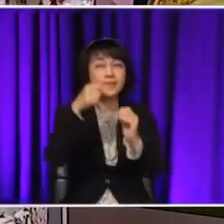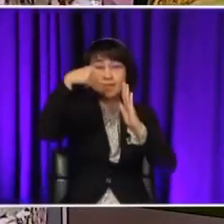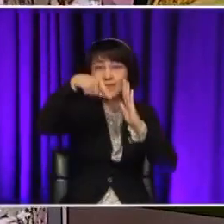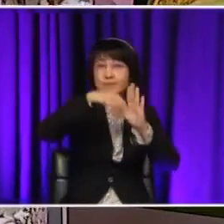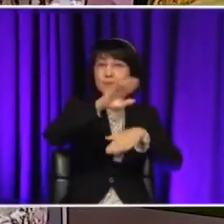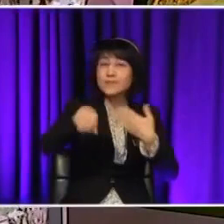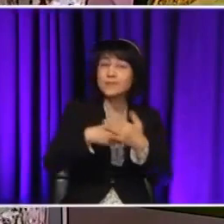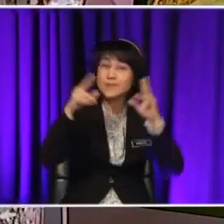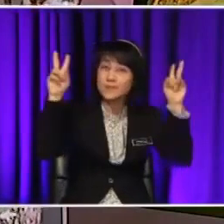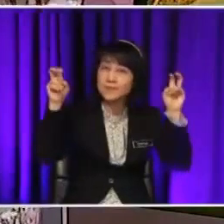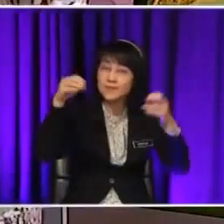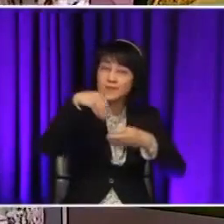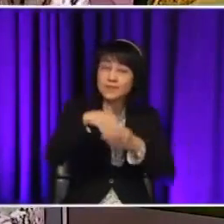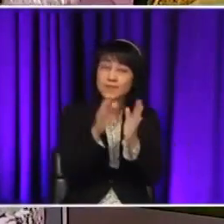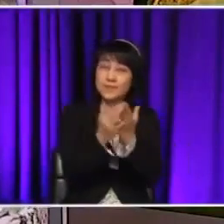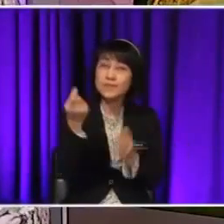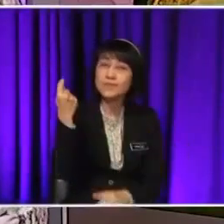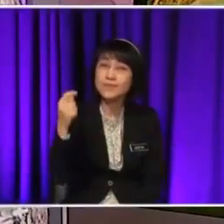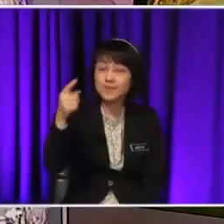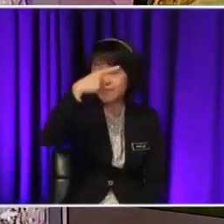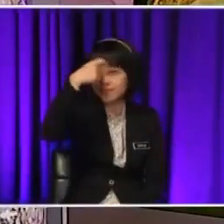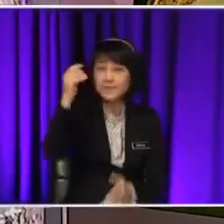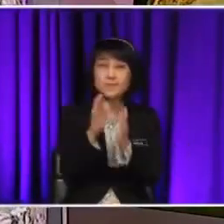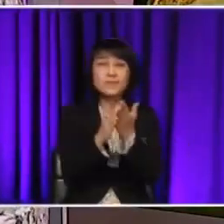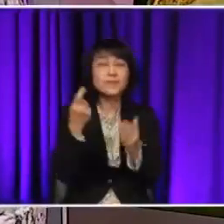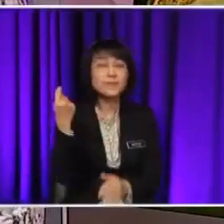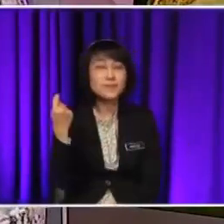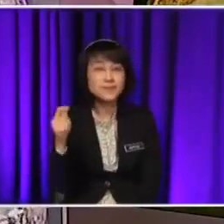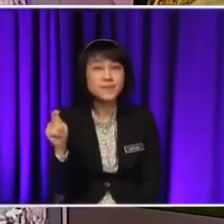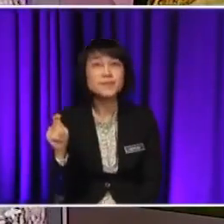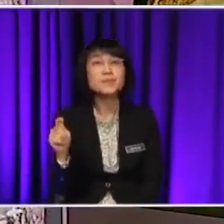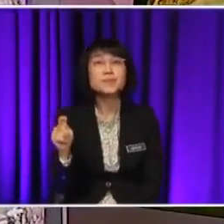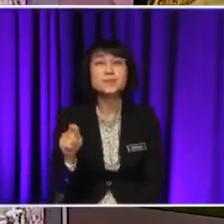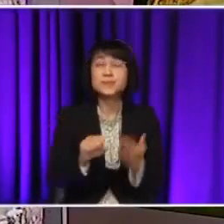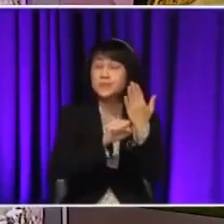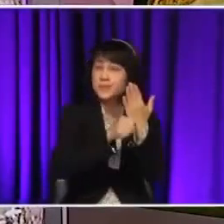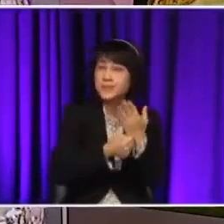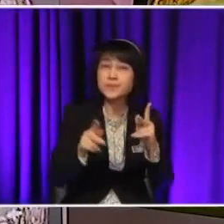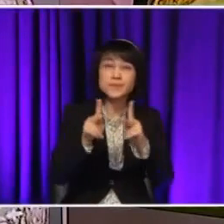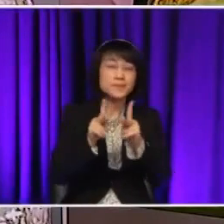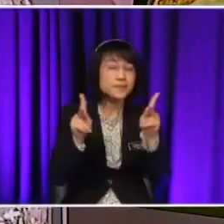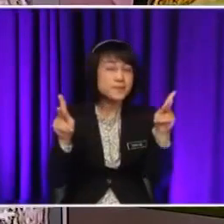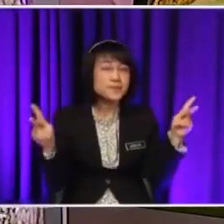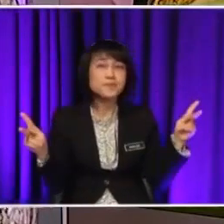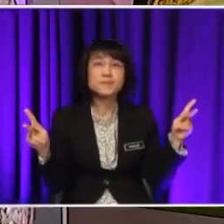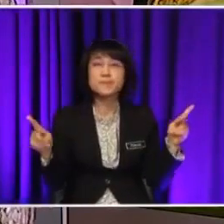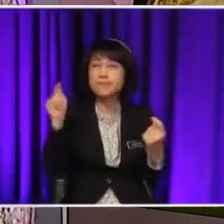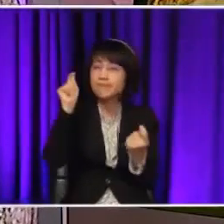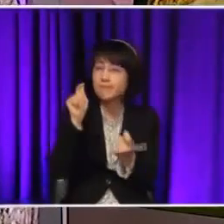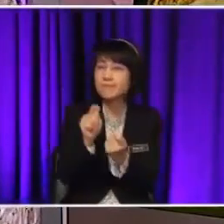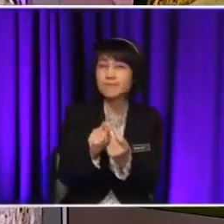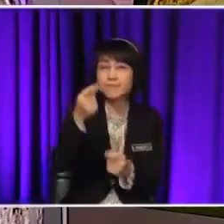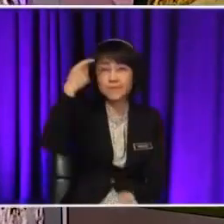semua tajuk dalam buku teks. Kerana buku teks itu adalah sumber yang paling tepat